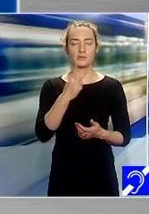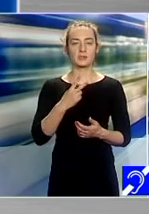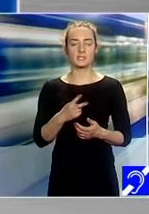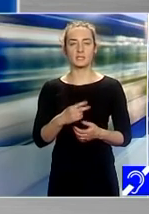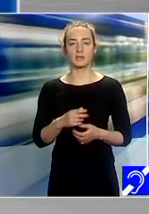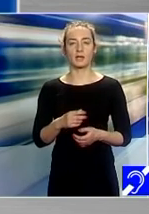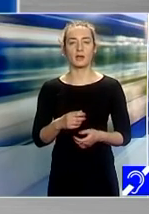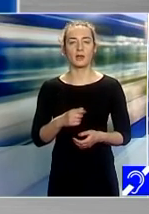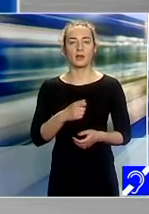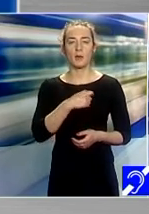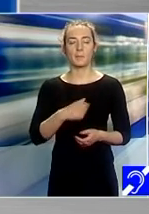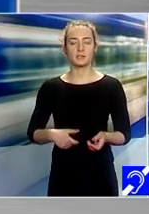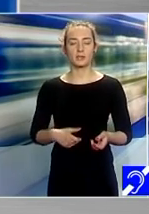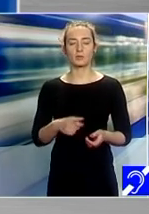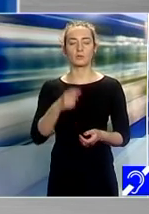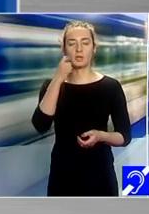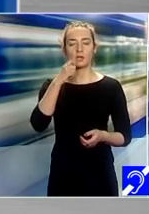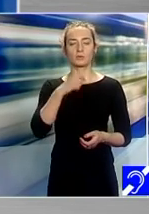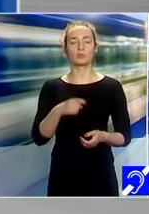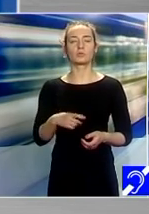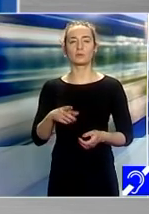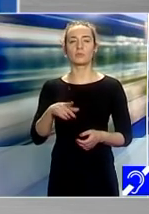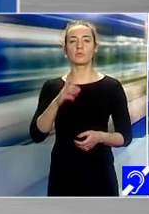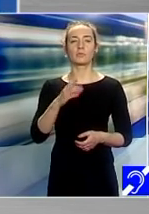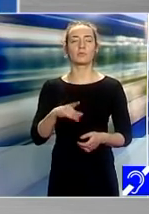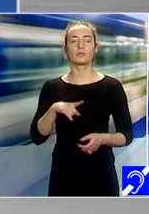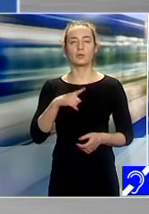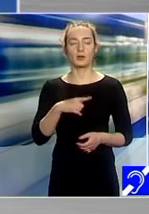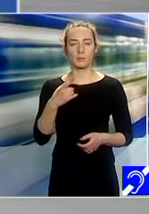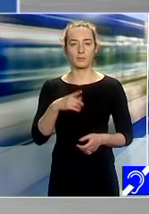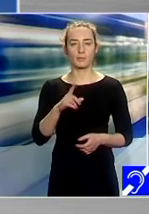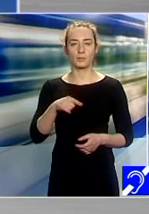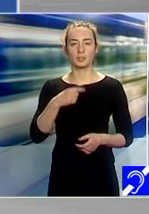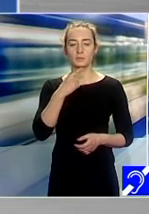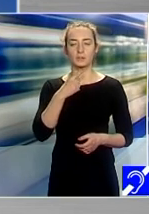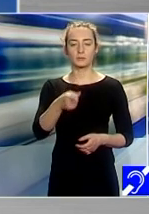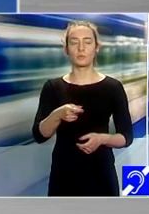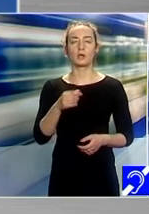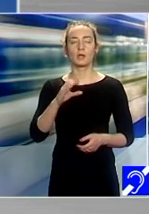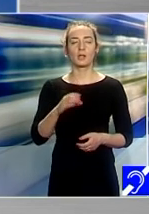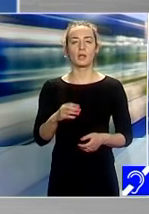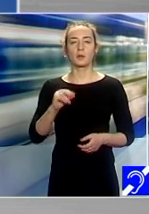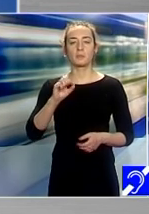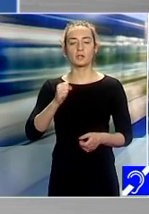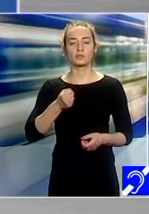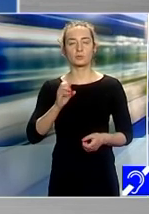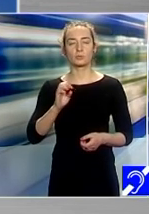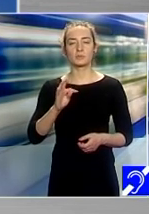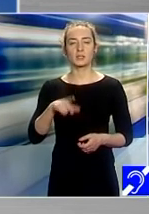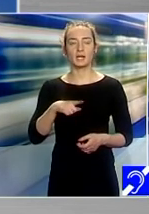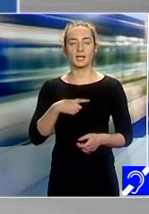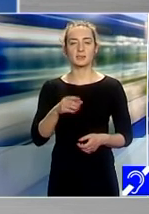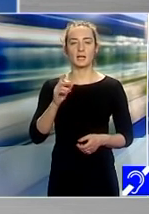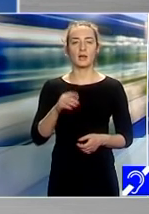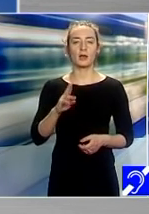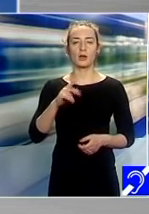ambasadorului Statelor Unite la Cluj-Napoca vom afla acum de la colegul meu Ștefan Pășcuță, care este la Biblioteca Județeană